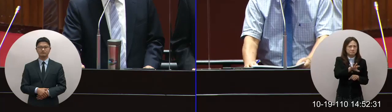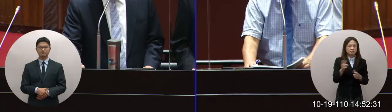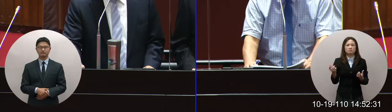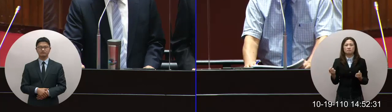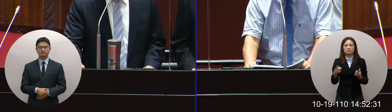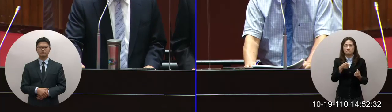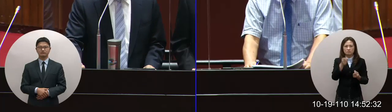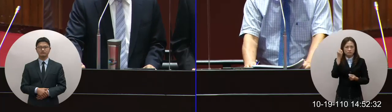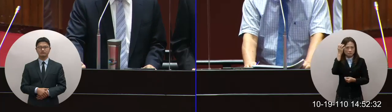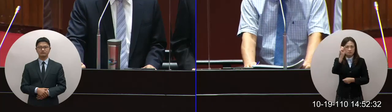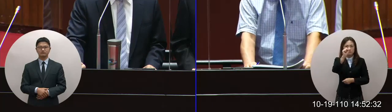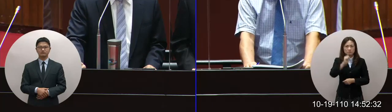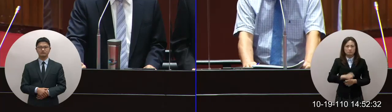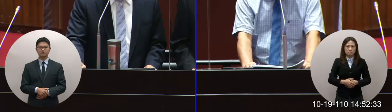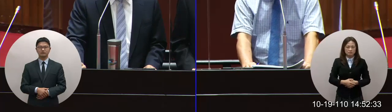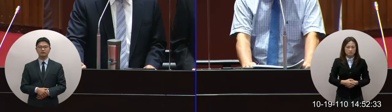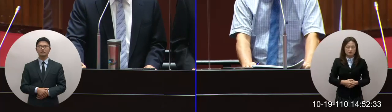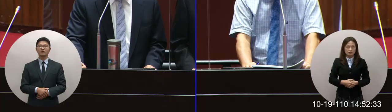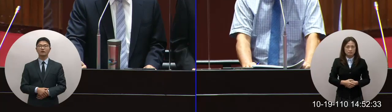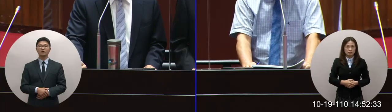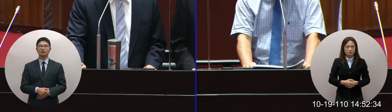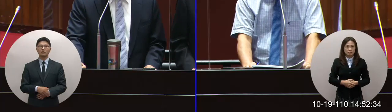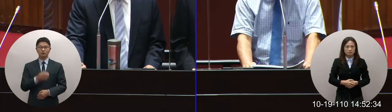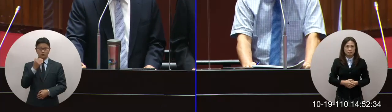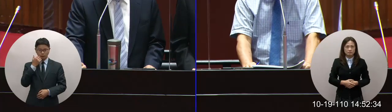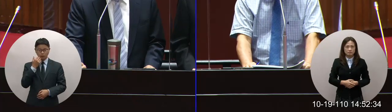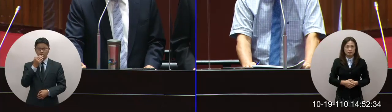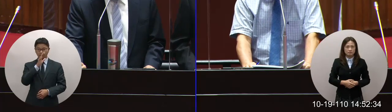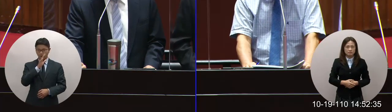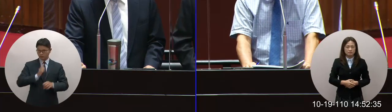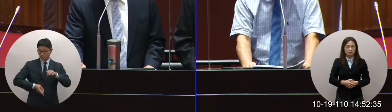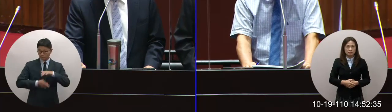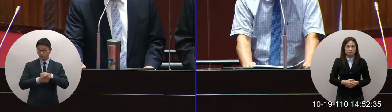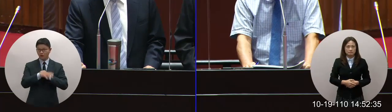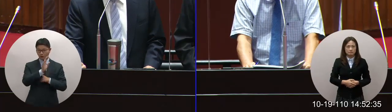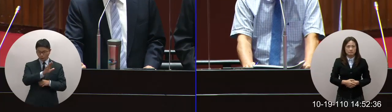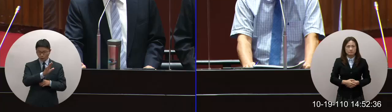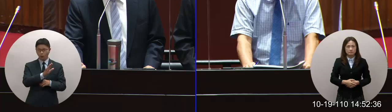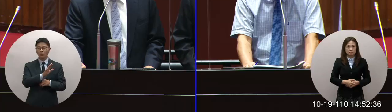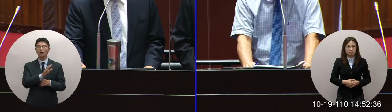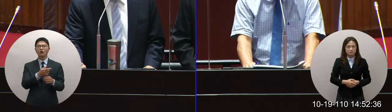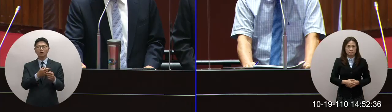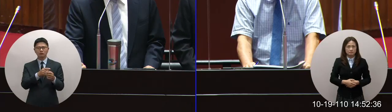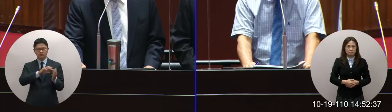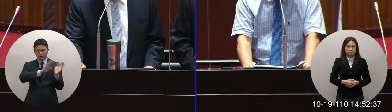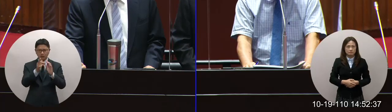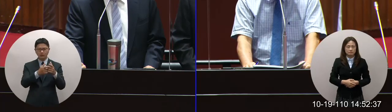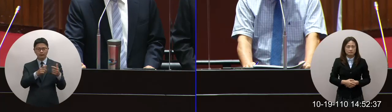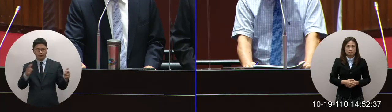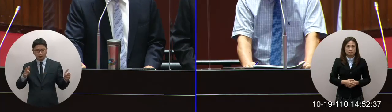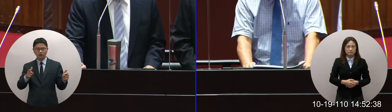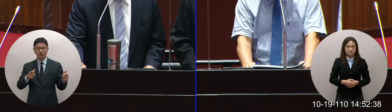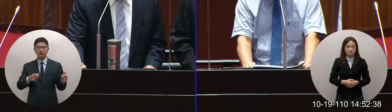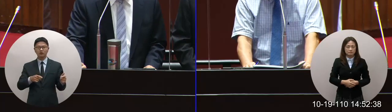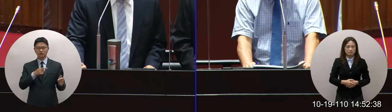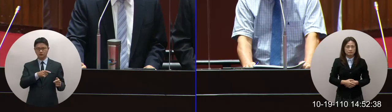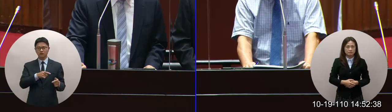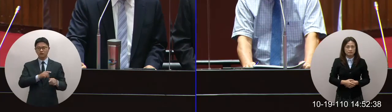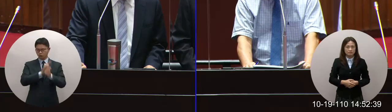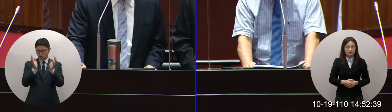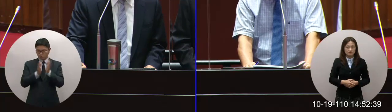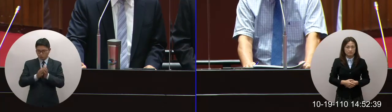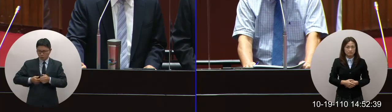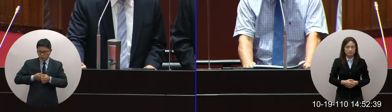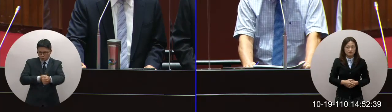看法？ 任何犯罪都不应该有让他逍遥法外，都应该